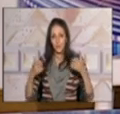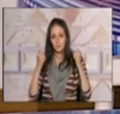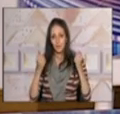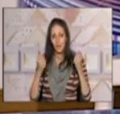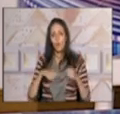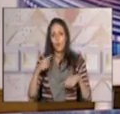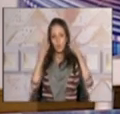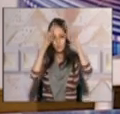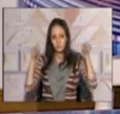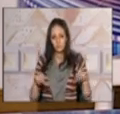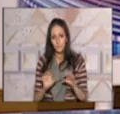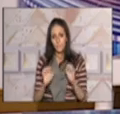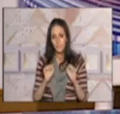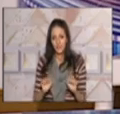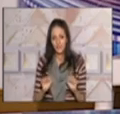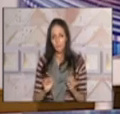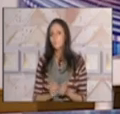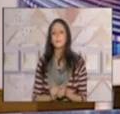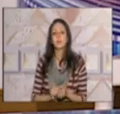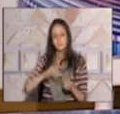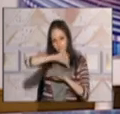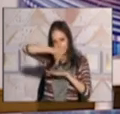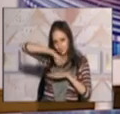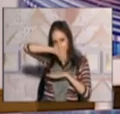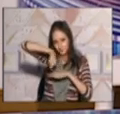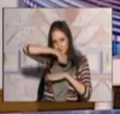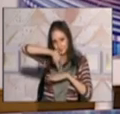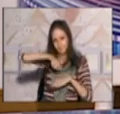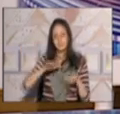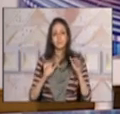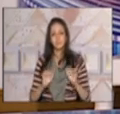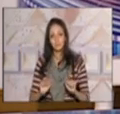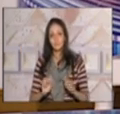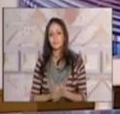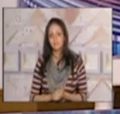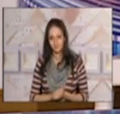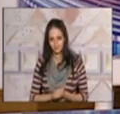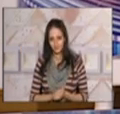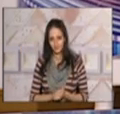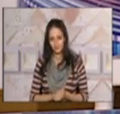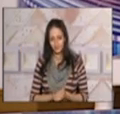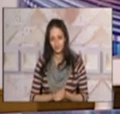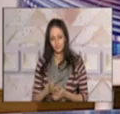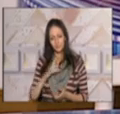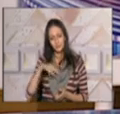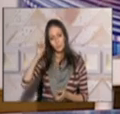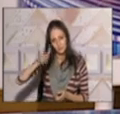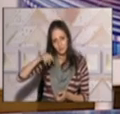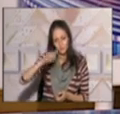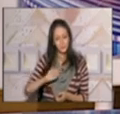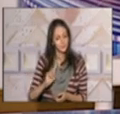بتتعامل معهم برضو بدرجات متفاوته، وفي احتياج يومي، واحيانا مش بس هو يومي او لا،